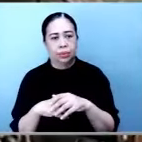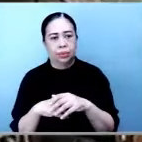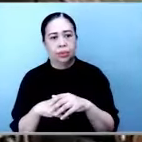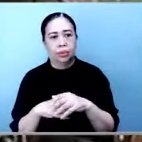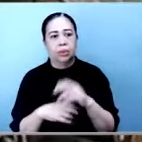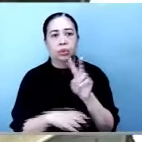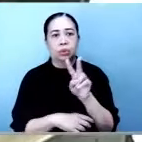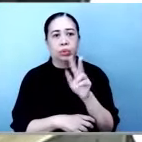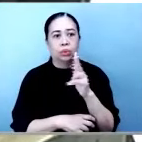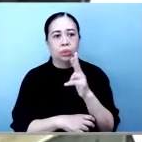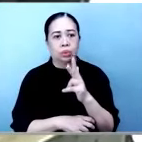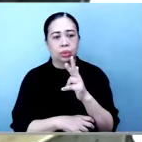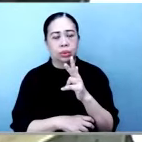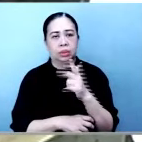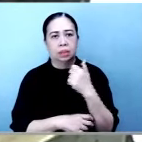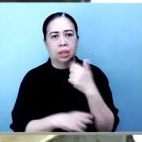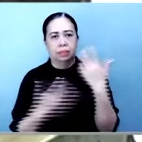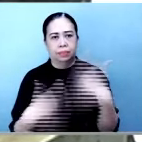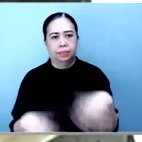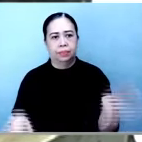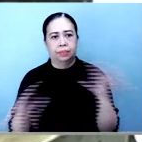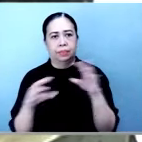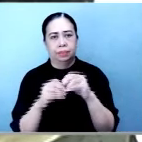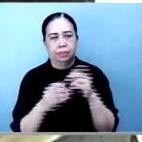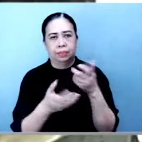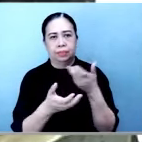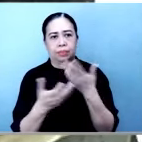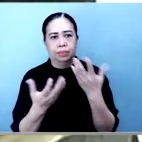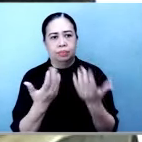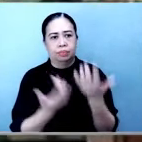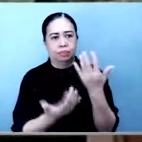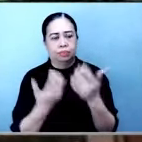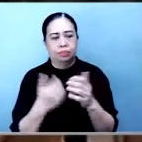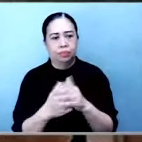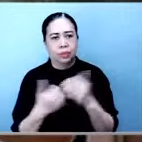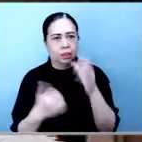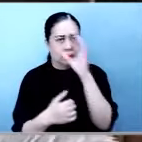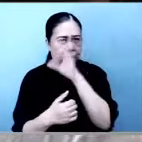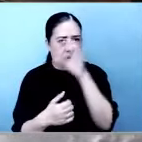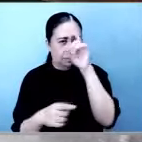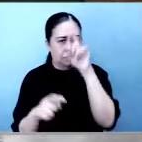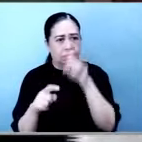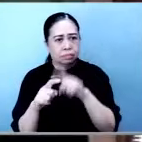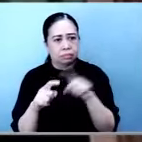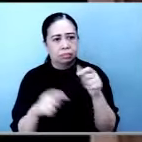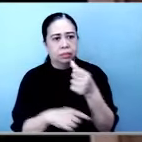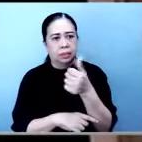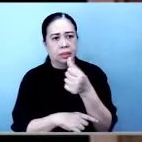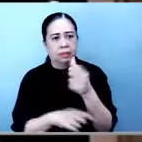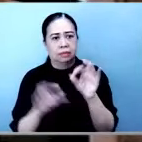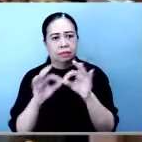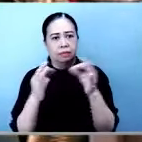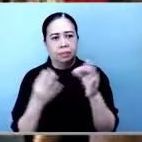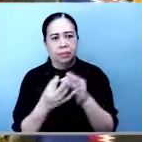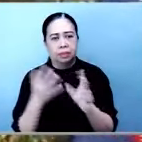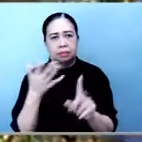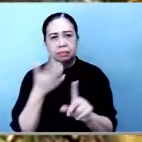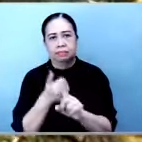nang magdeklara ng fire out ang mga bumbero. Sa ngayon, naghahanap pa ng matutuluyan ang 10 pamilyang apektado ng